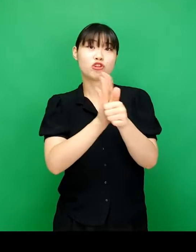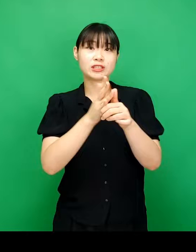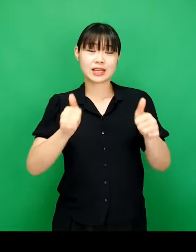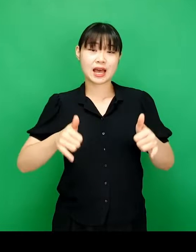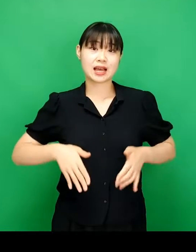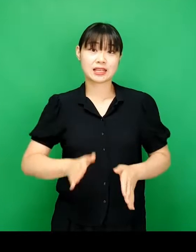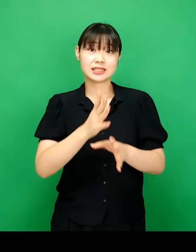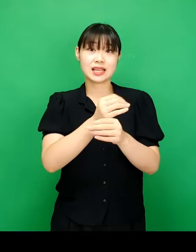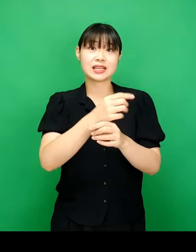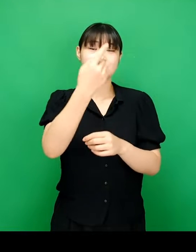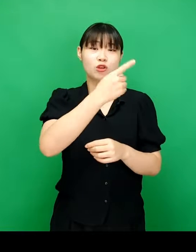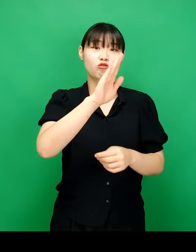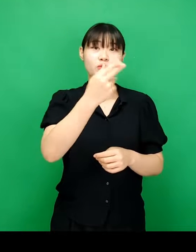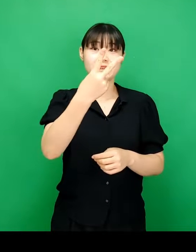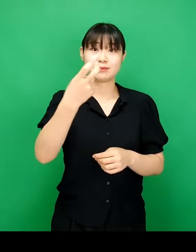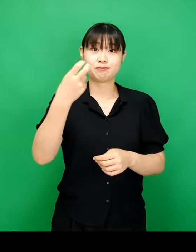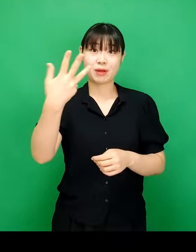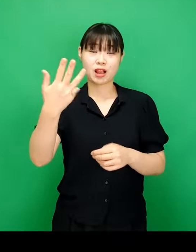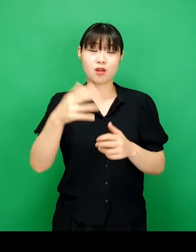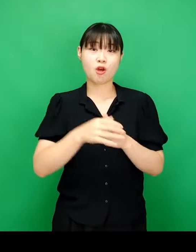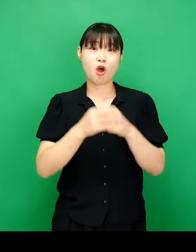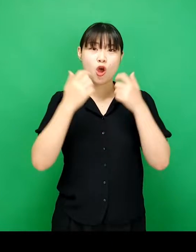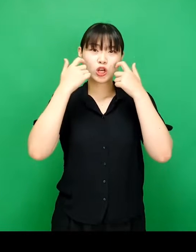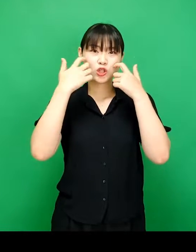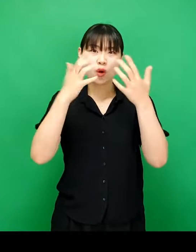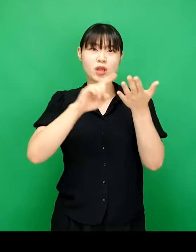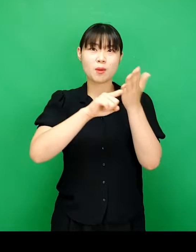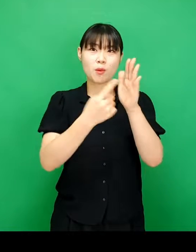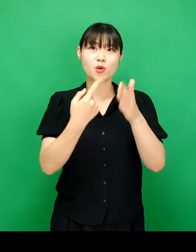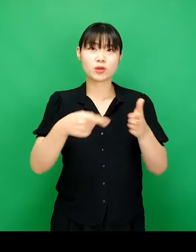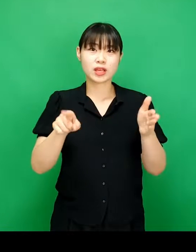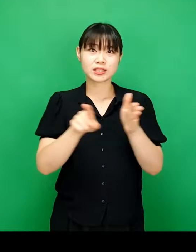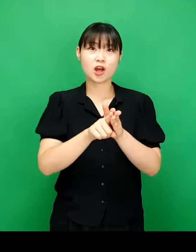이 후원자의 생년은 1928년으로 추정됩니다.